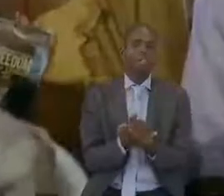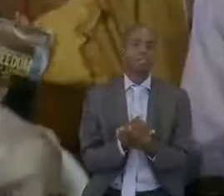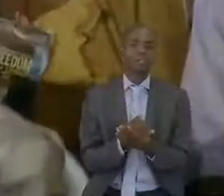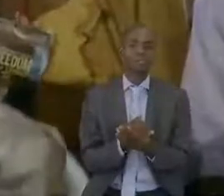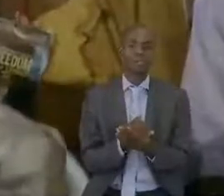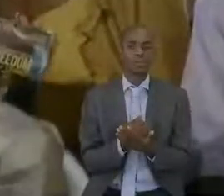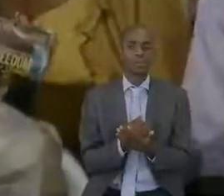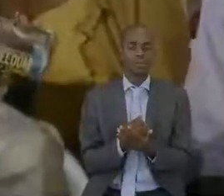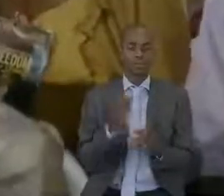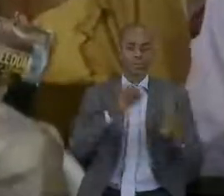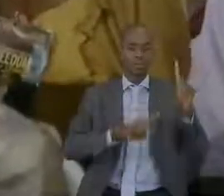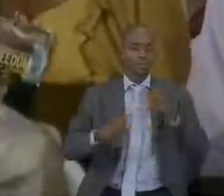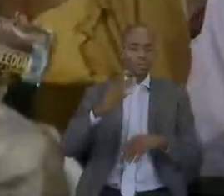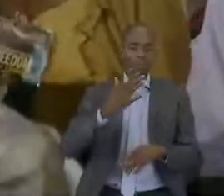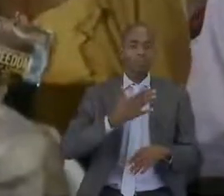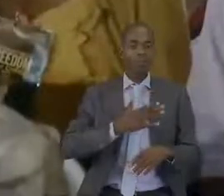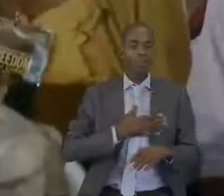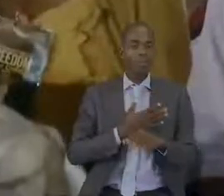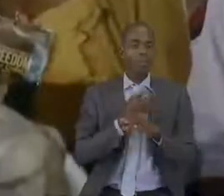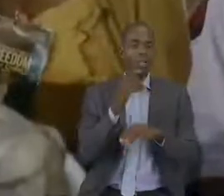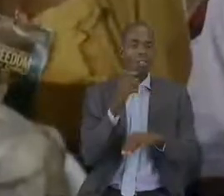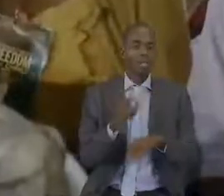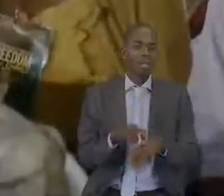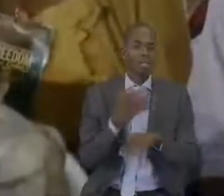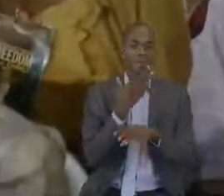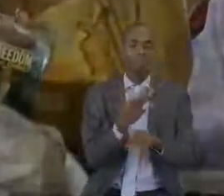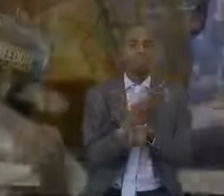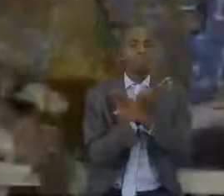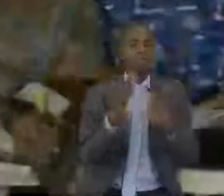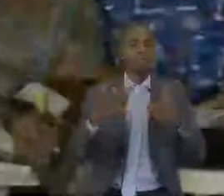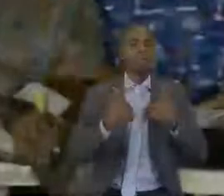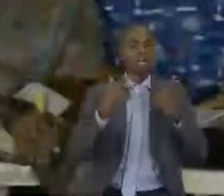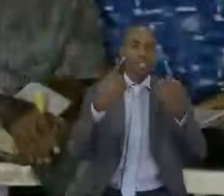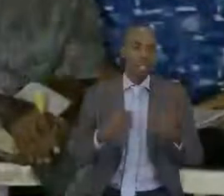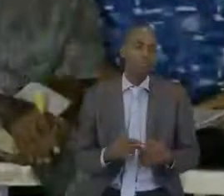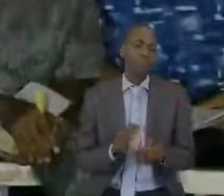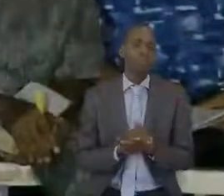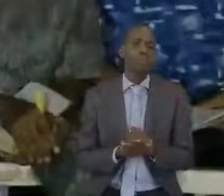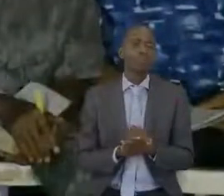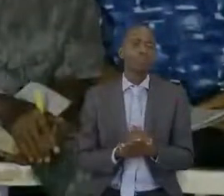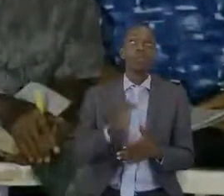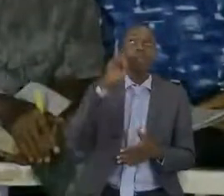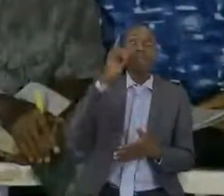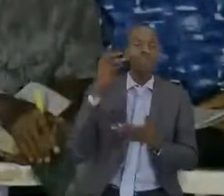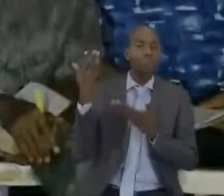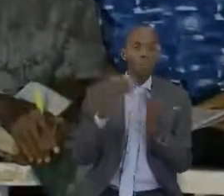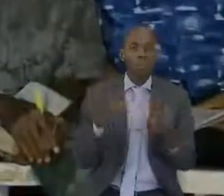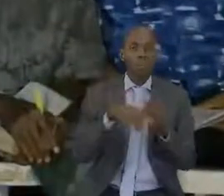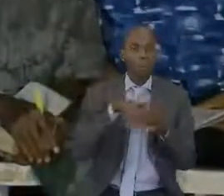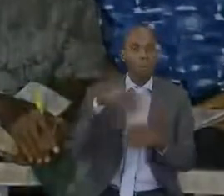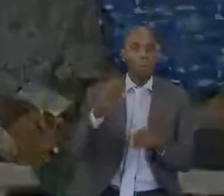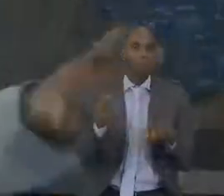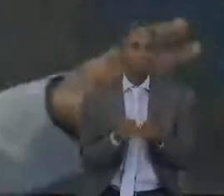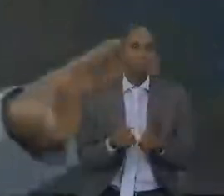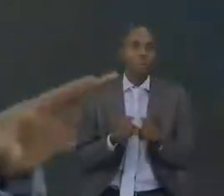Mon heure de libération a sonné. Il les fit sortir. Il fit sortir